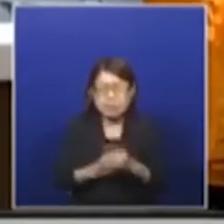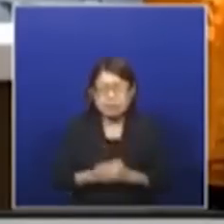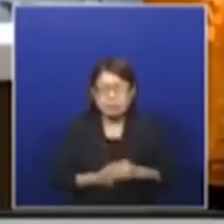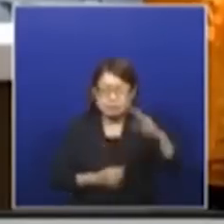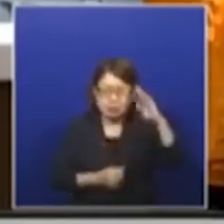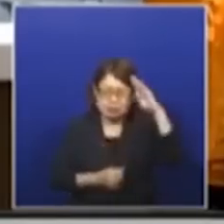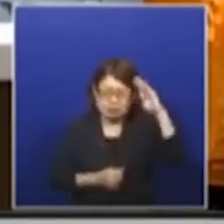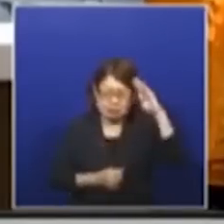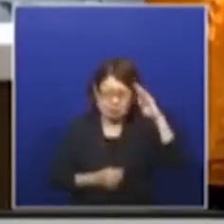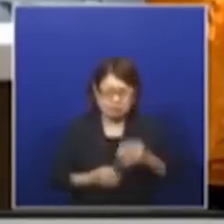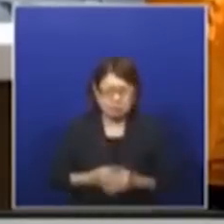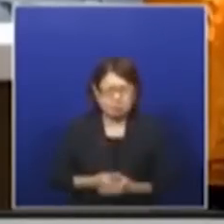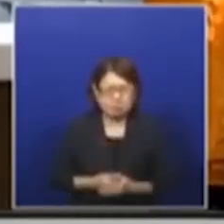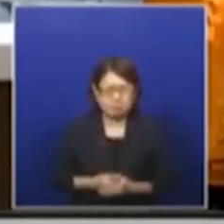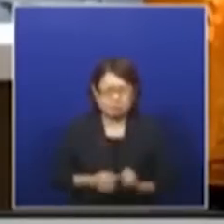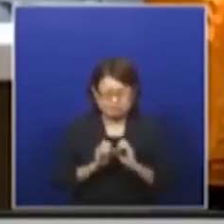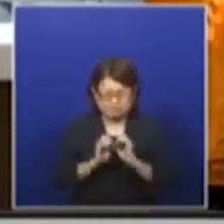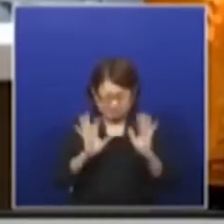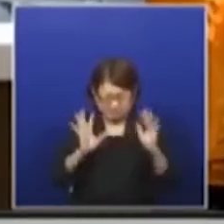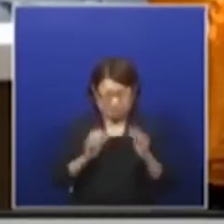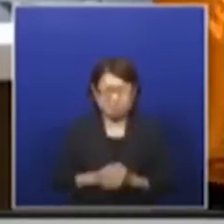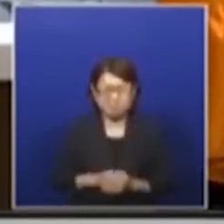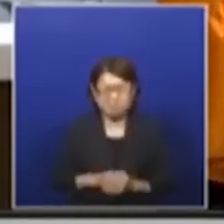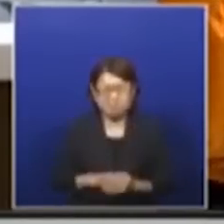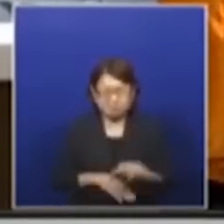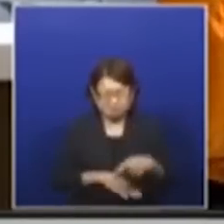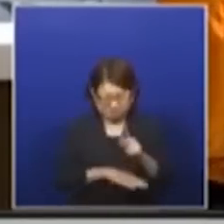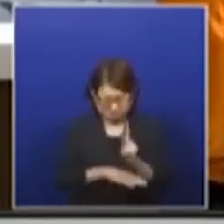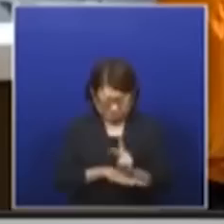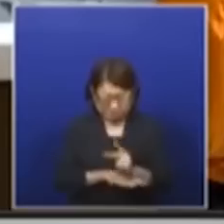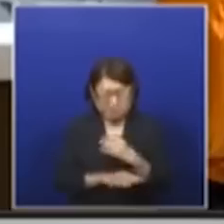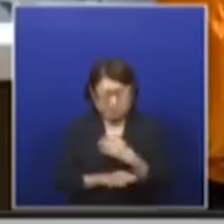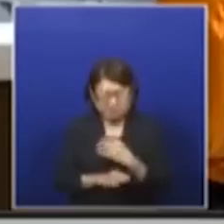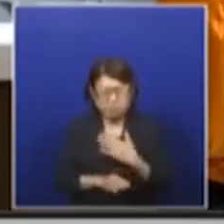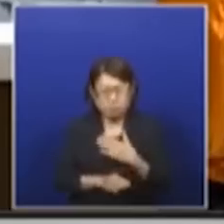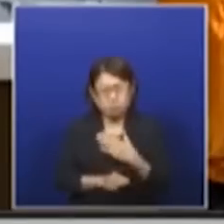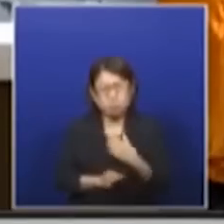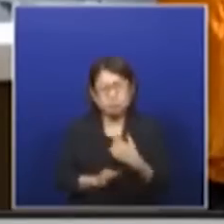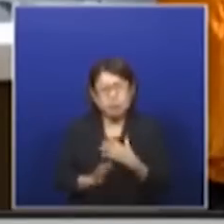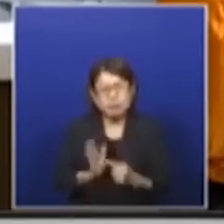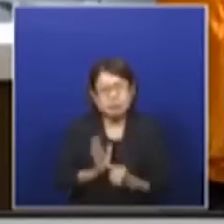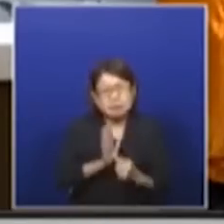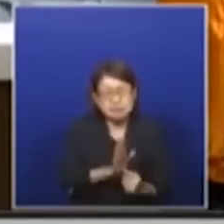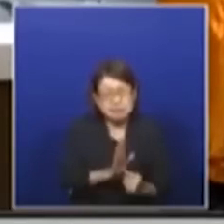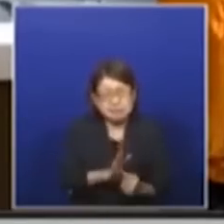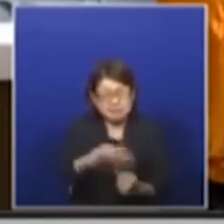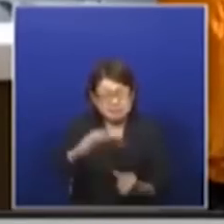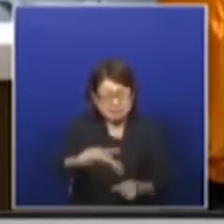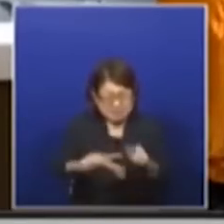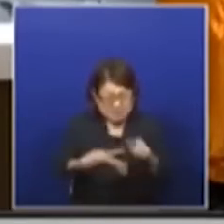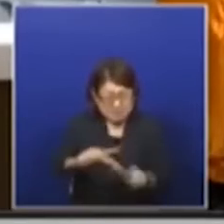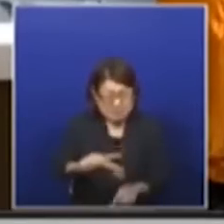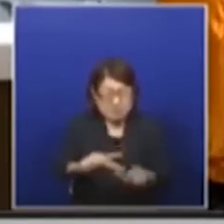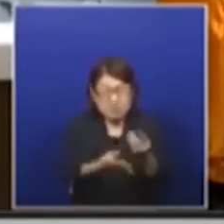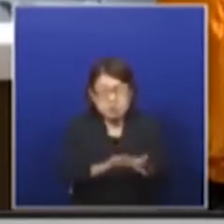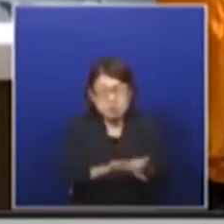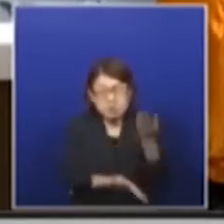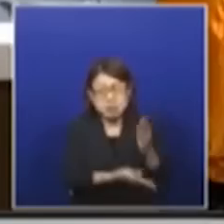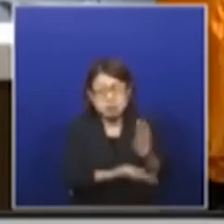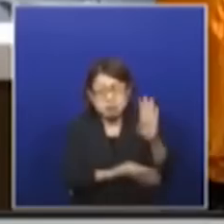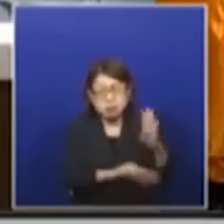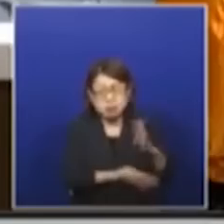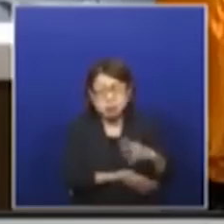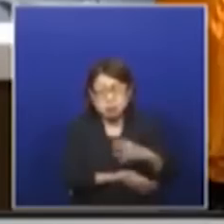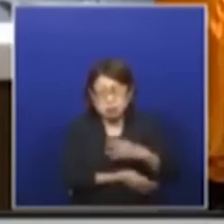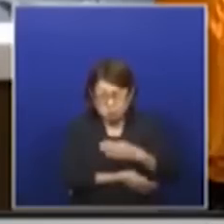ท่านประธานครับผมอยากเสนอให้ทุนใหญ่ที่ดูแลตัวเองได้กล้าประกาศออกมาไหมครับทำเพื่อคน